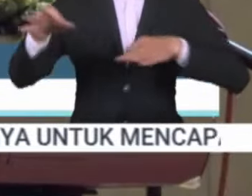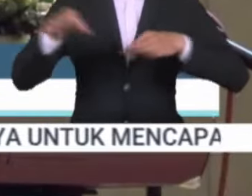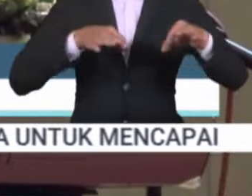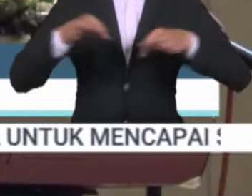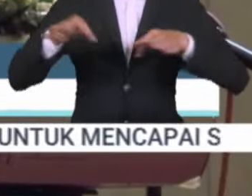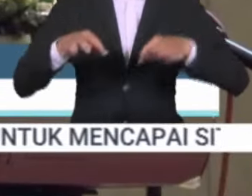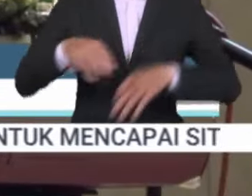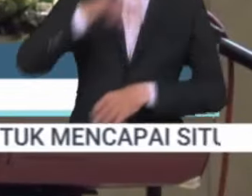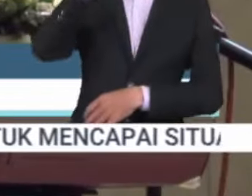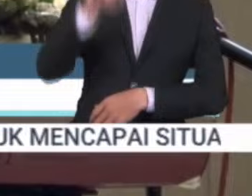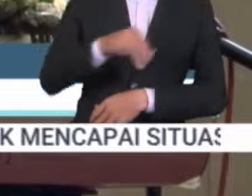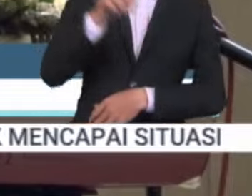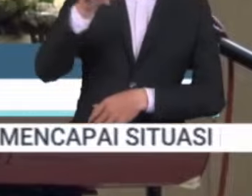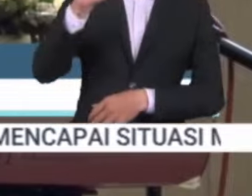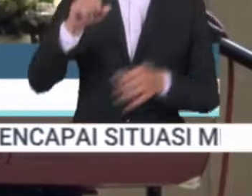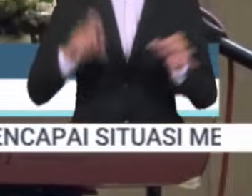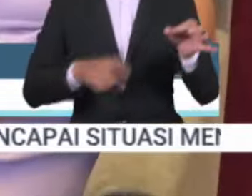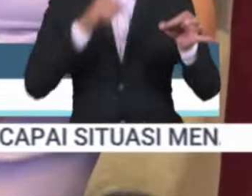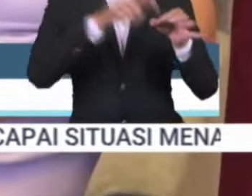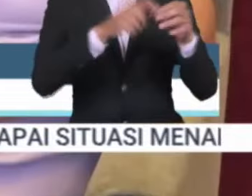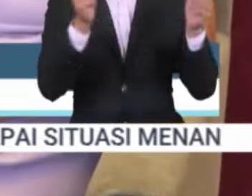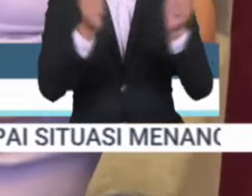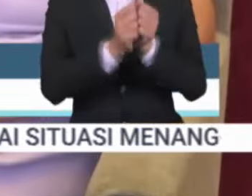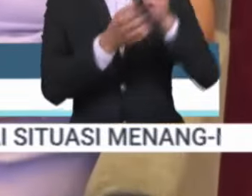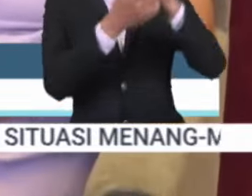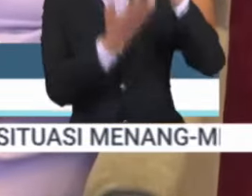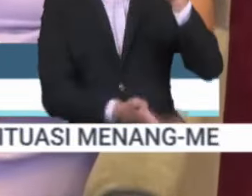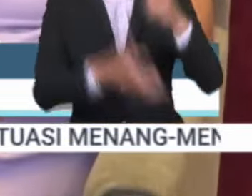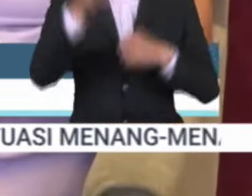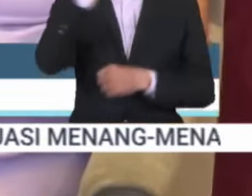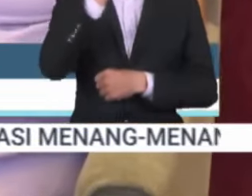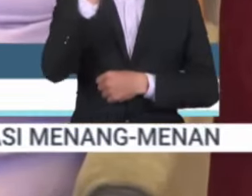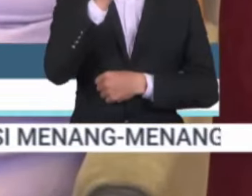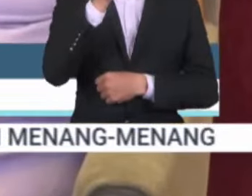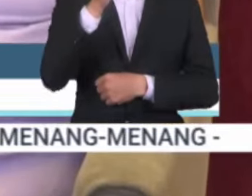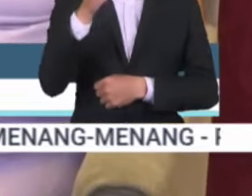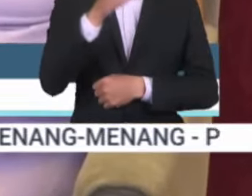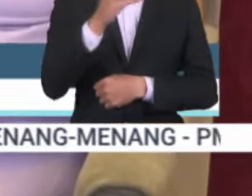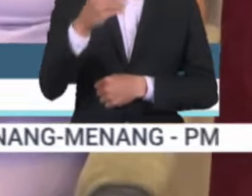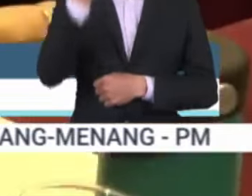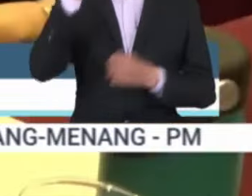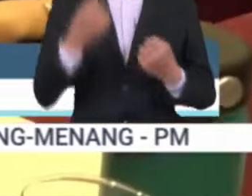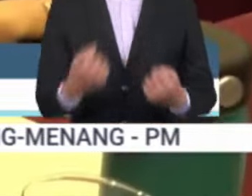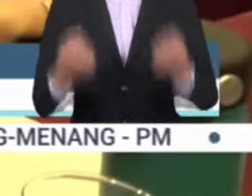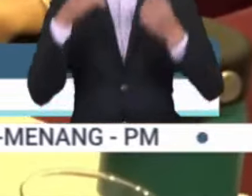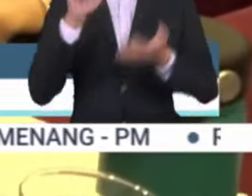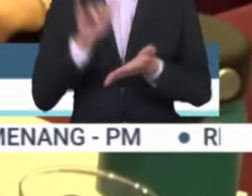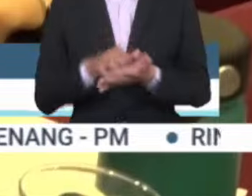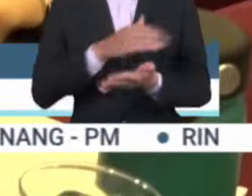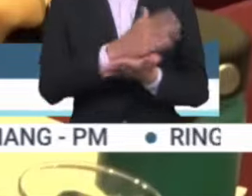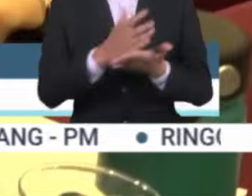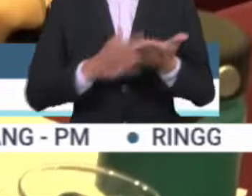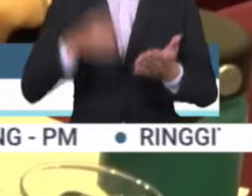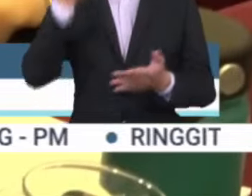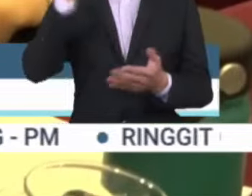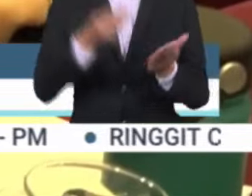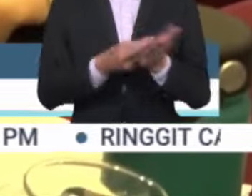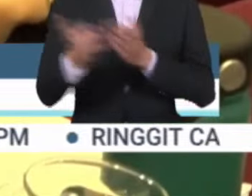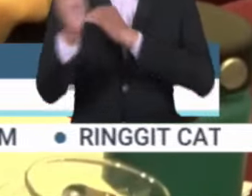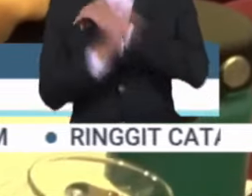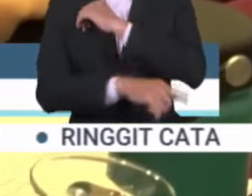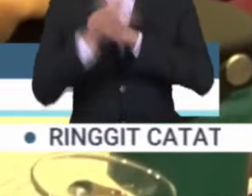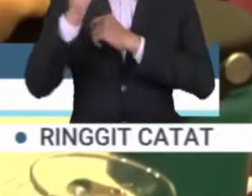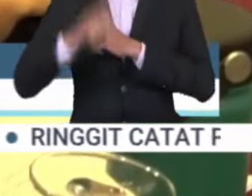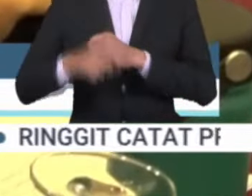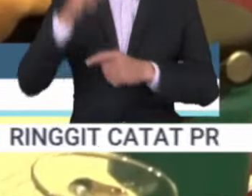Jelas beliau, JAS bergantung kepada peruntukan kerajaan justru untuk memperkasakannya. Sebahagian daripada hasil pembayaran denda